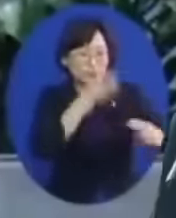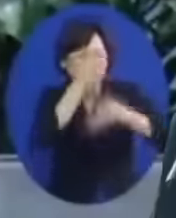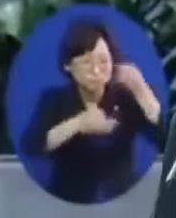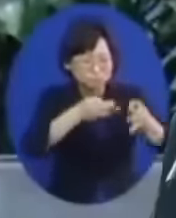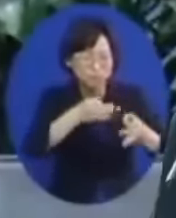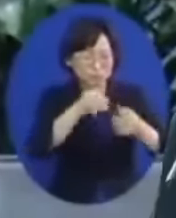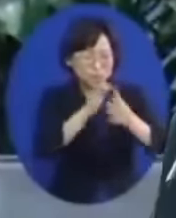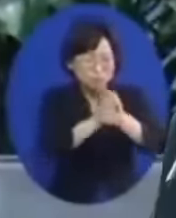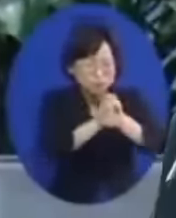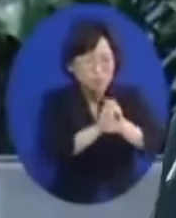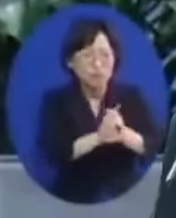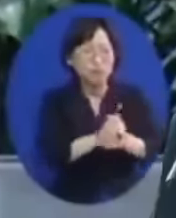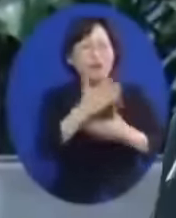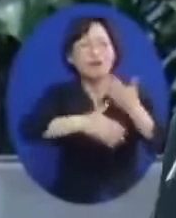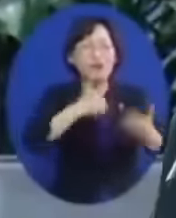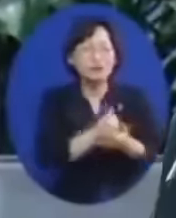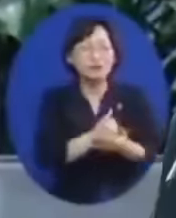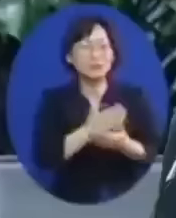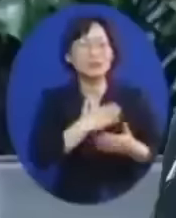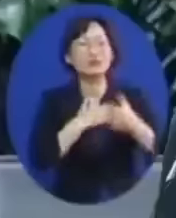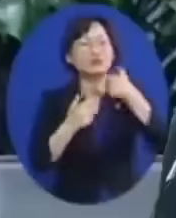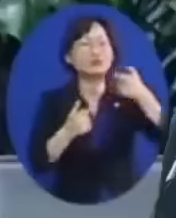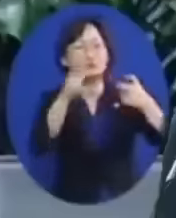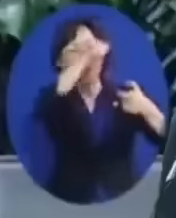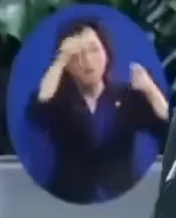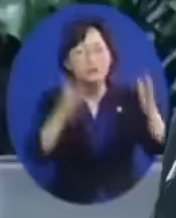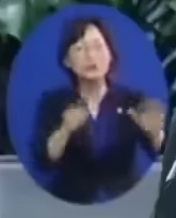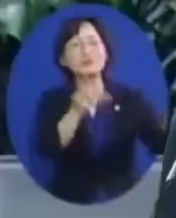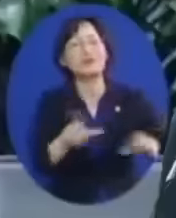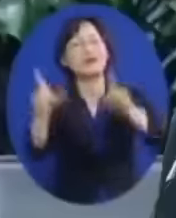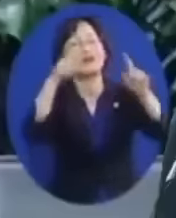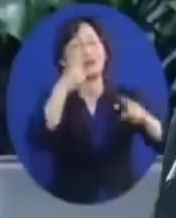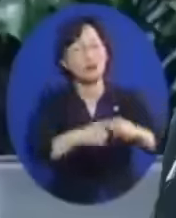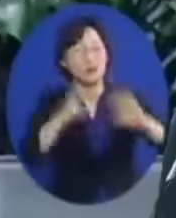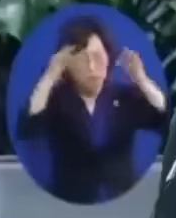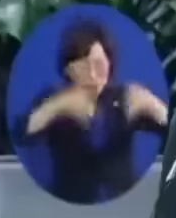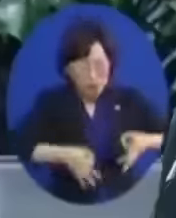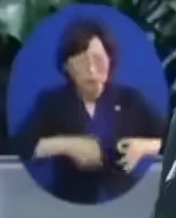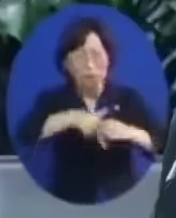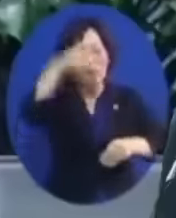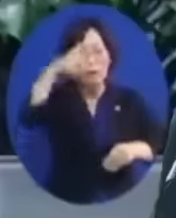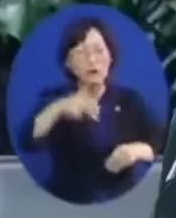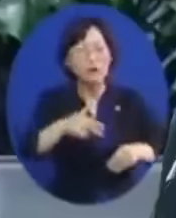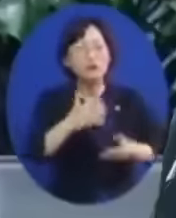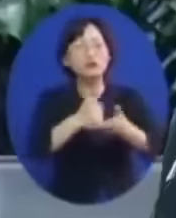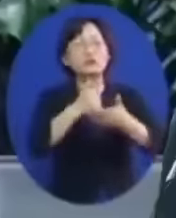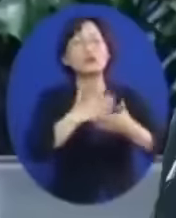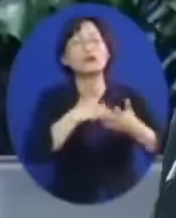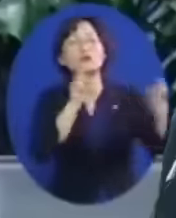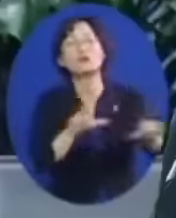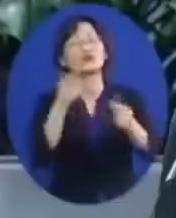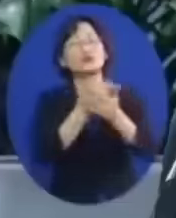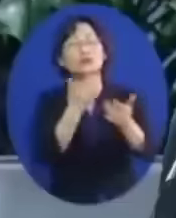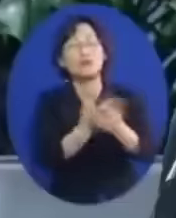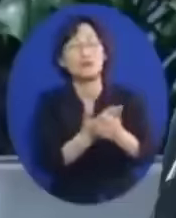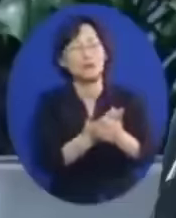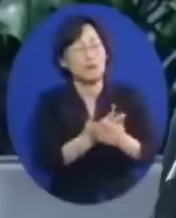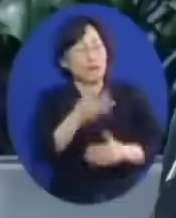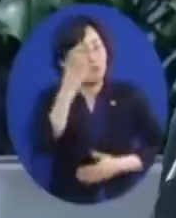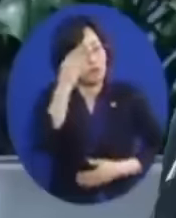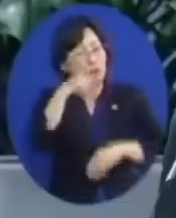울었습니다. 내가 하나님 없이 60평생을 살다가 이 꼬라지가 되었으니 주님 날 살려달라고. 이상하게